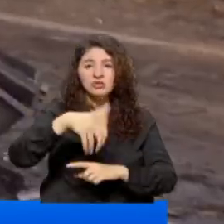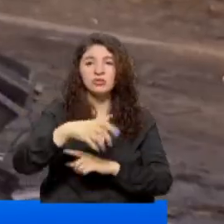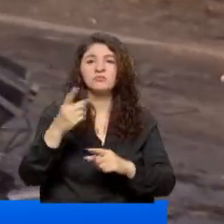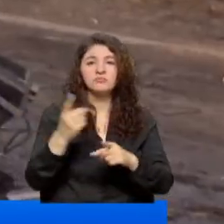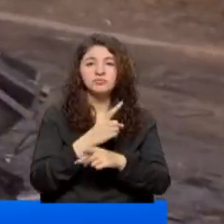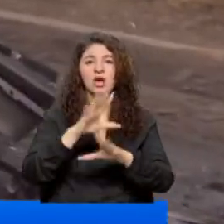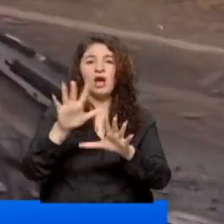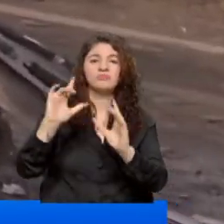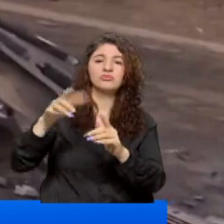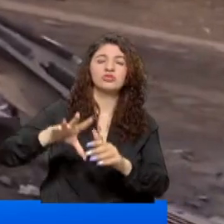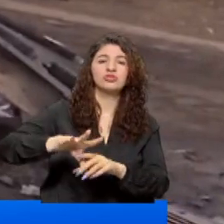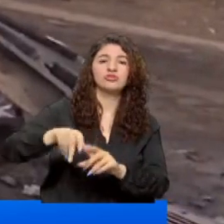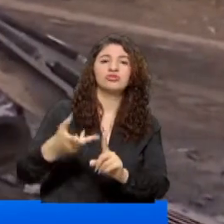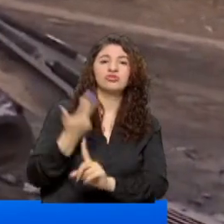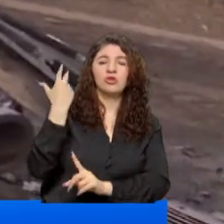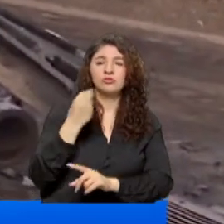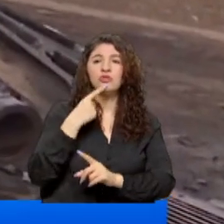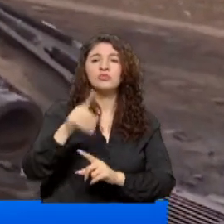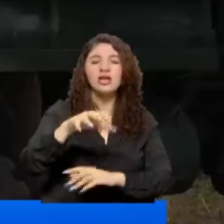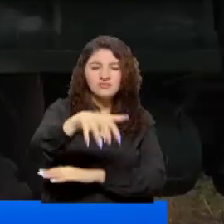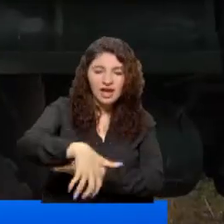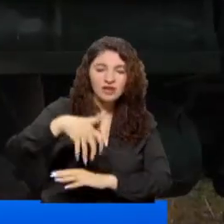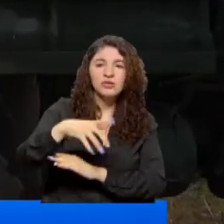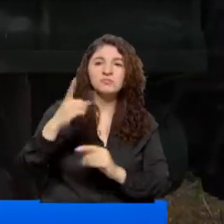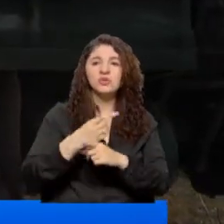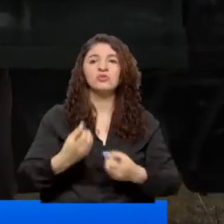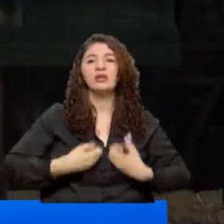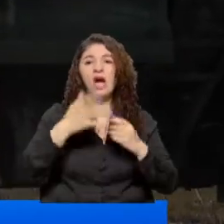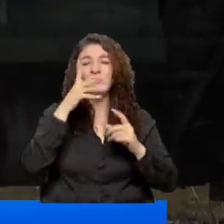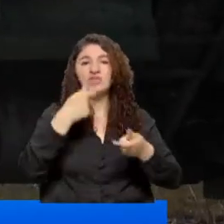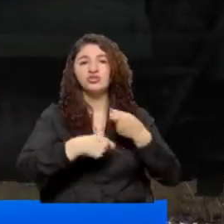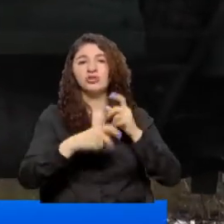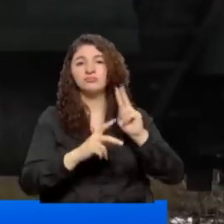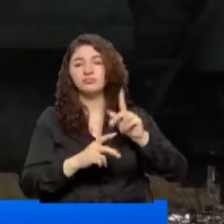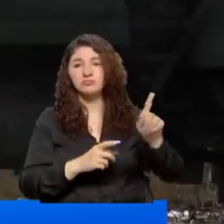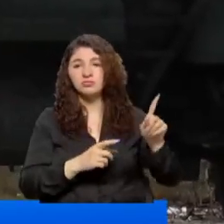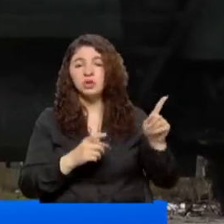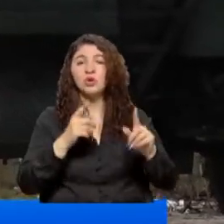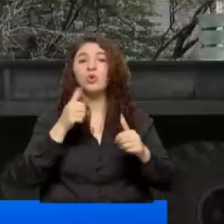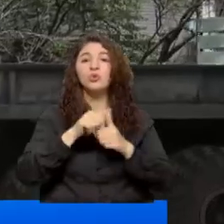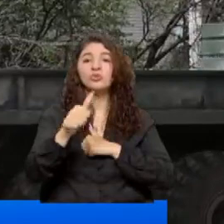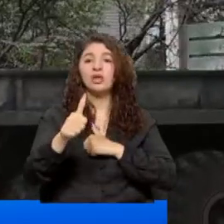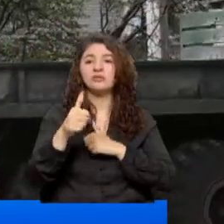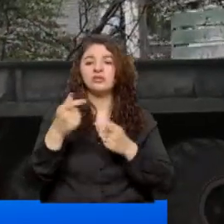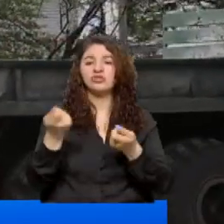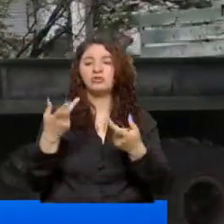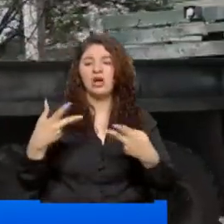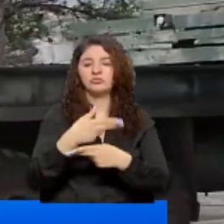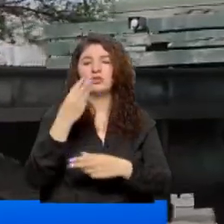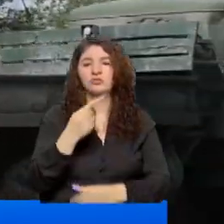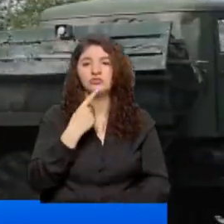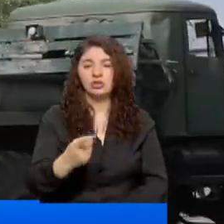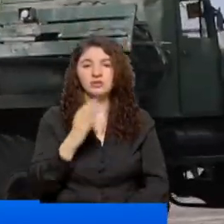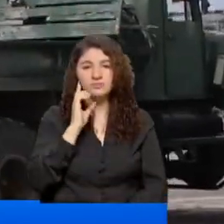ve hasat makinesi çaldığını ile sürdük söz konusu traktörlerin üreticisi Amerikalı şirket tarafından uzaktan devre dışı bırakıldığını